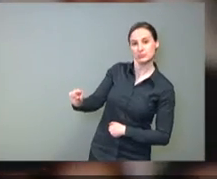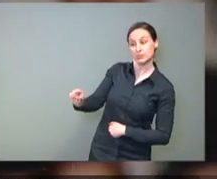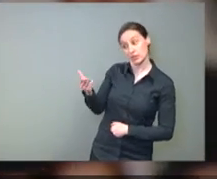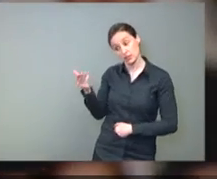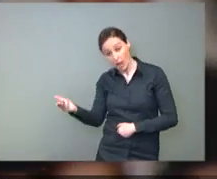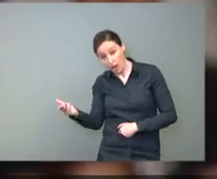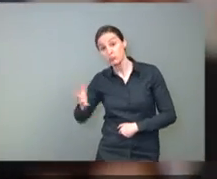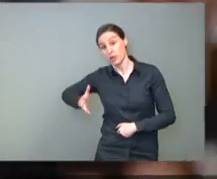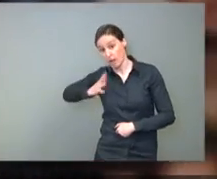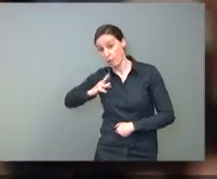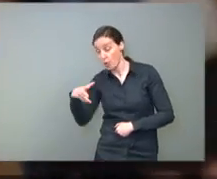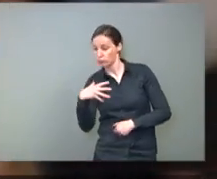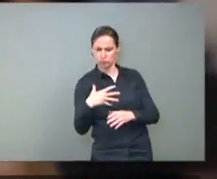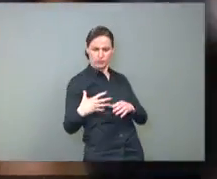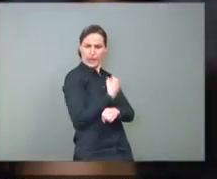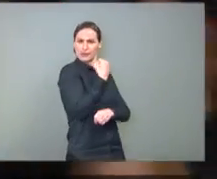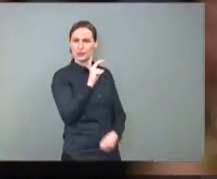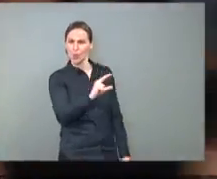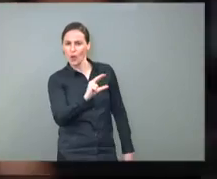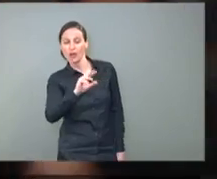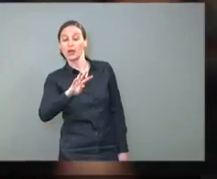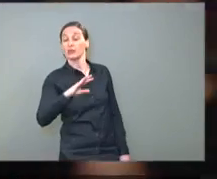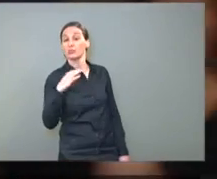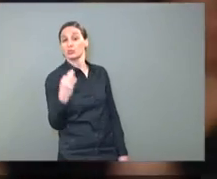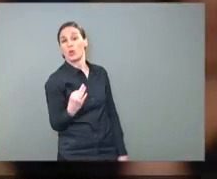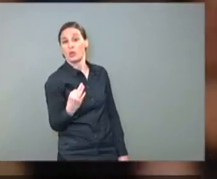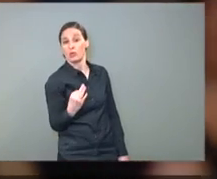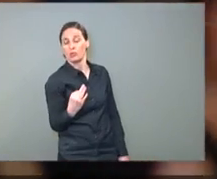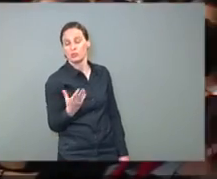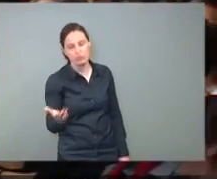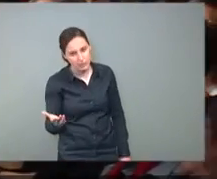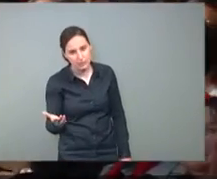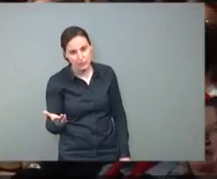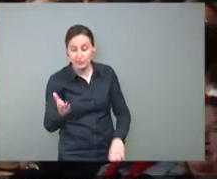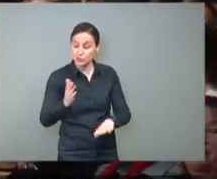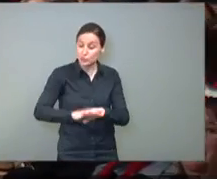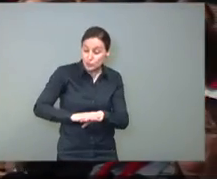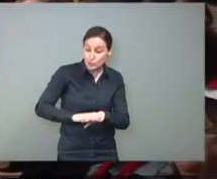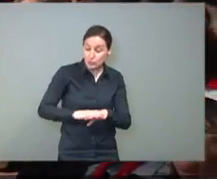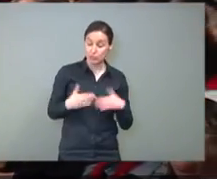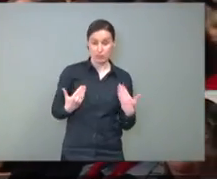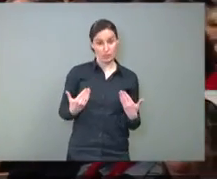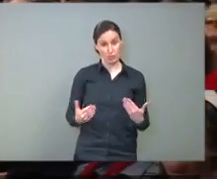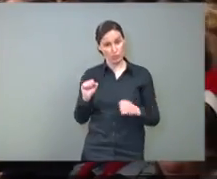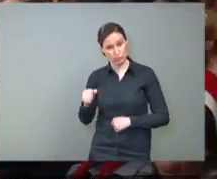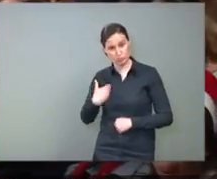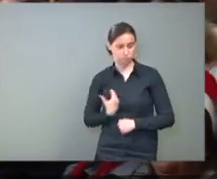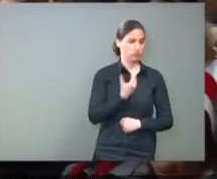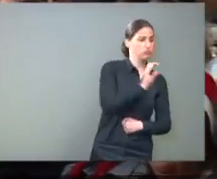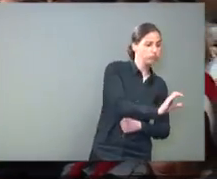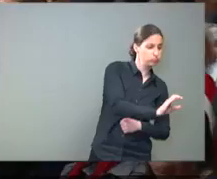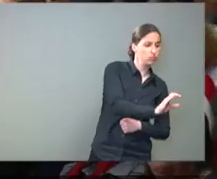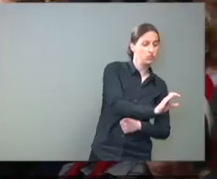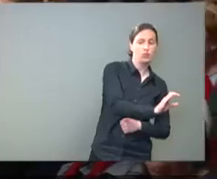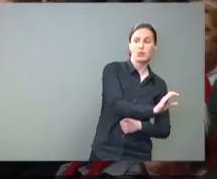%. Mais si vous avez un capital et que vous pouvez obtenir du 11 % en faisant de la spéculation, les gens, qu'est-ce que vous faites ?